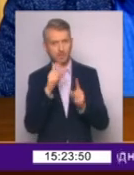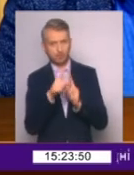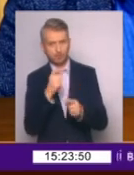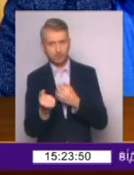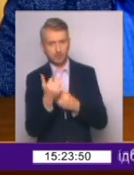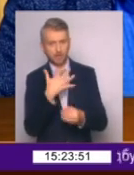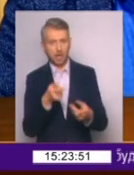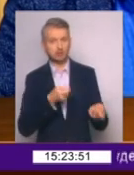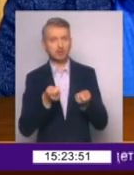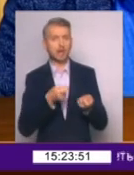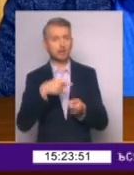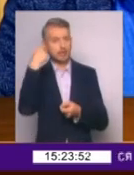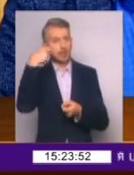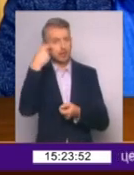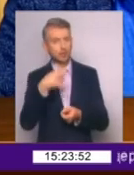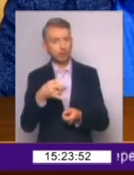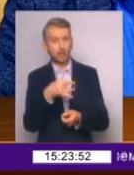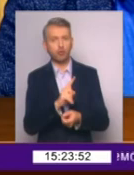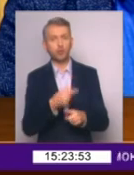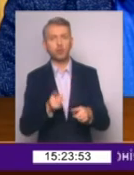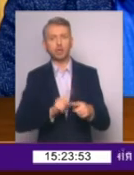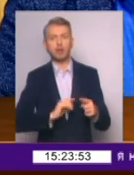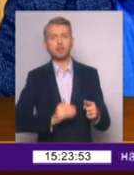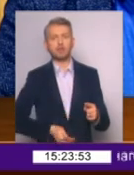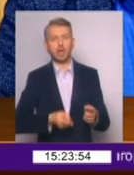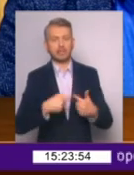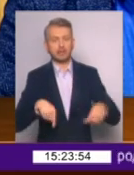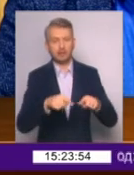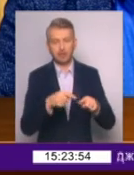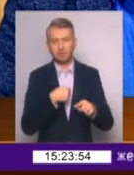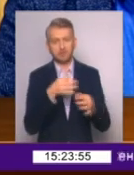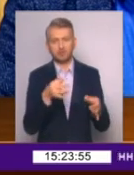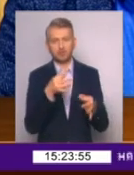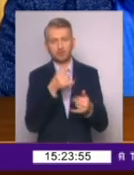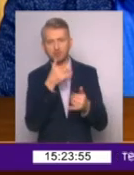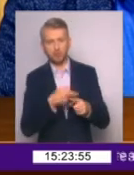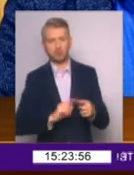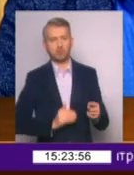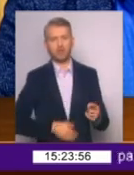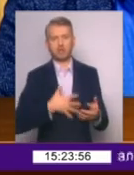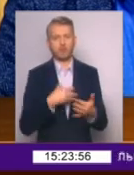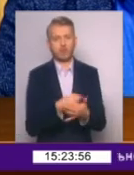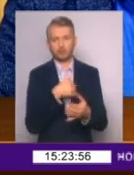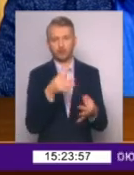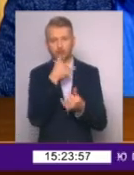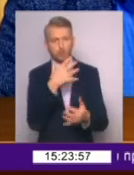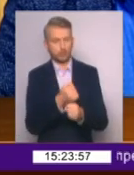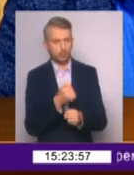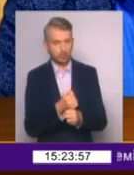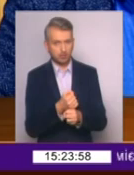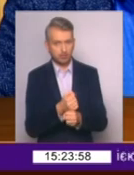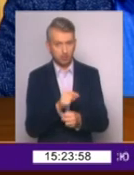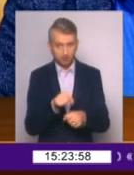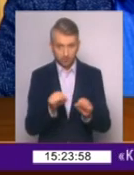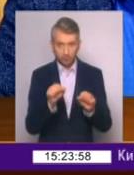присилають адміністрація Дарницького району, що це приватний сектор, і ми нічого, це приватна власність, і ми нічого не можемо зробити. Так він може,